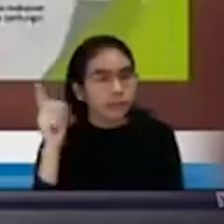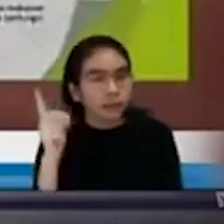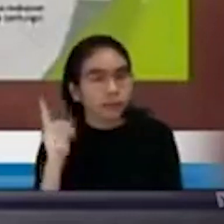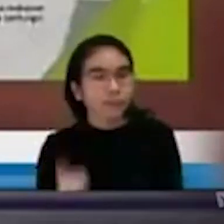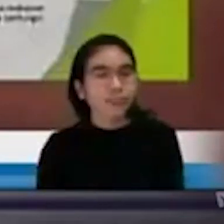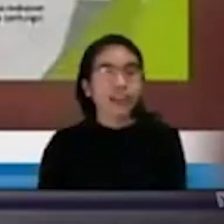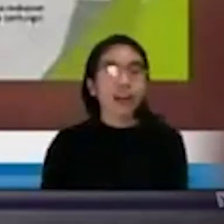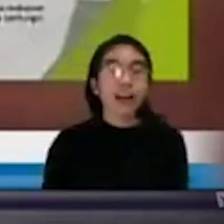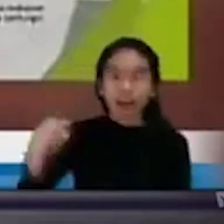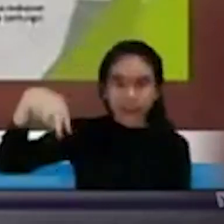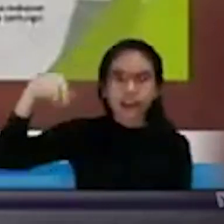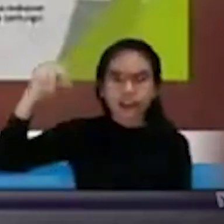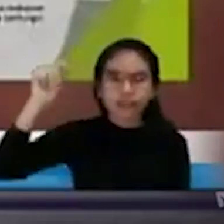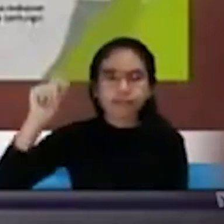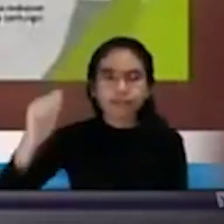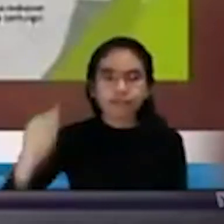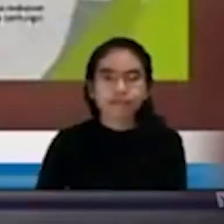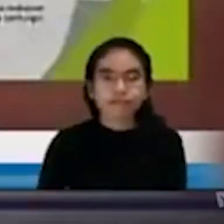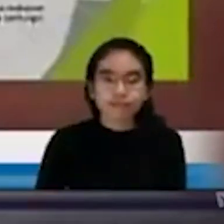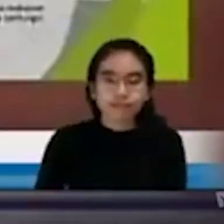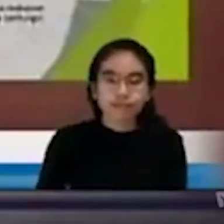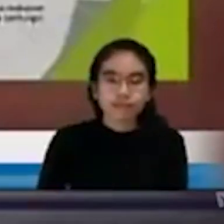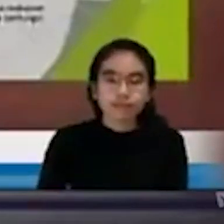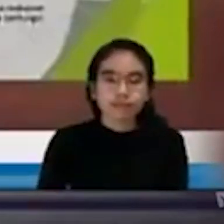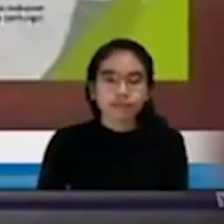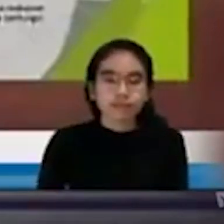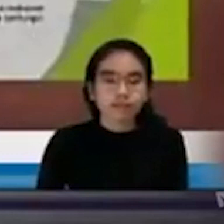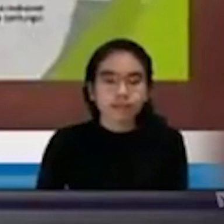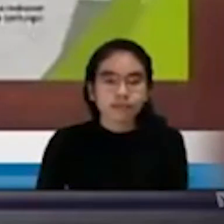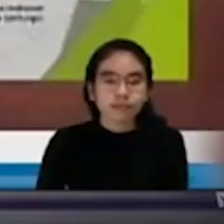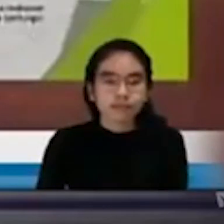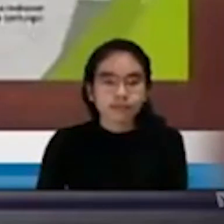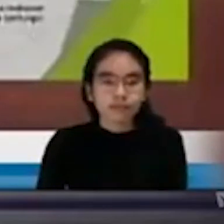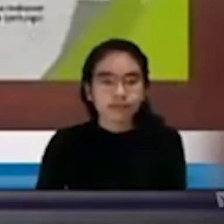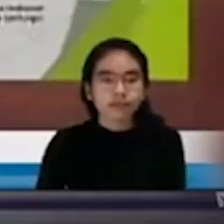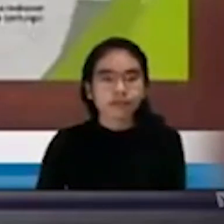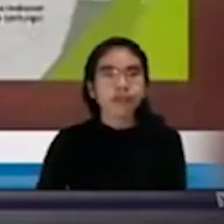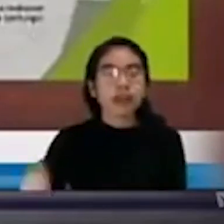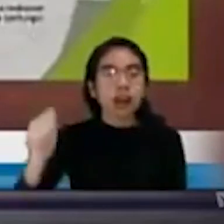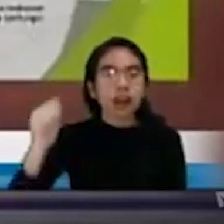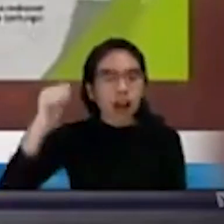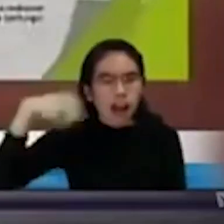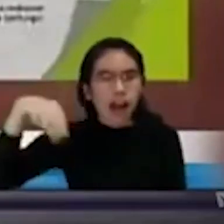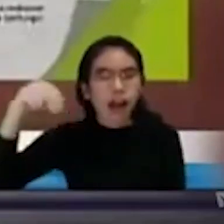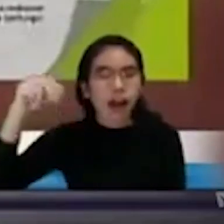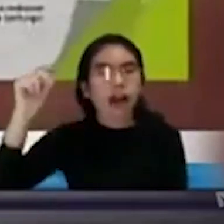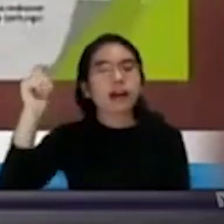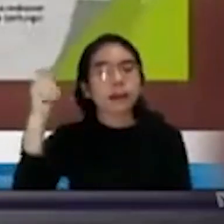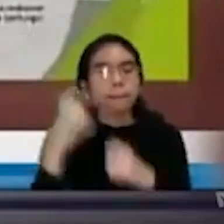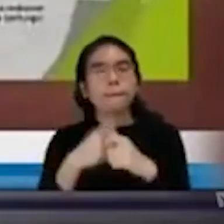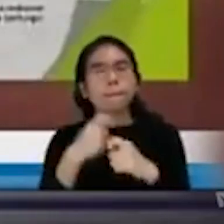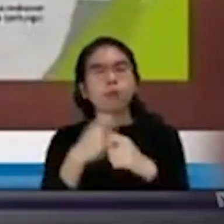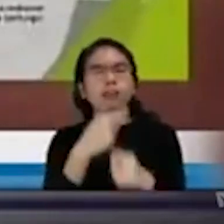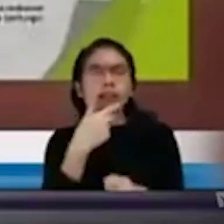garam ini berfungsi untuk mengikat bumbu, membuat rasa jadi pas. Misalnya, saat seorang